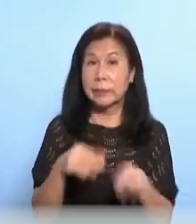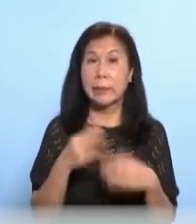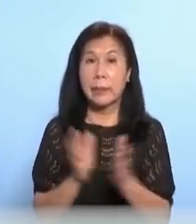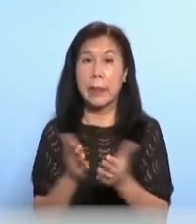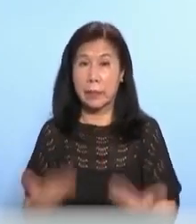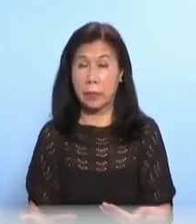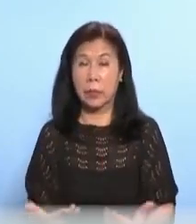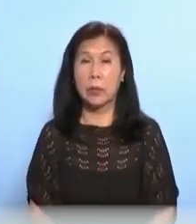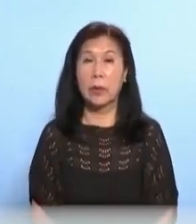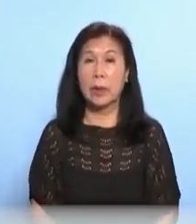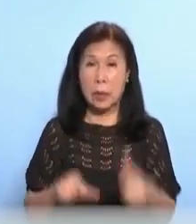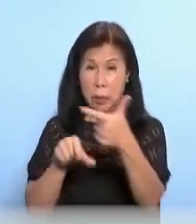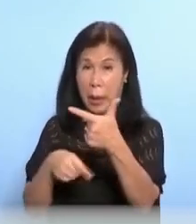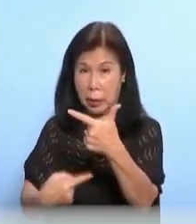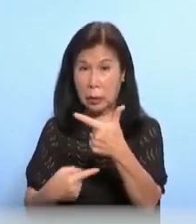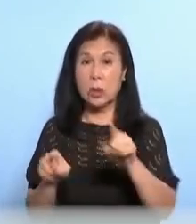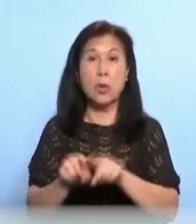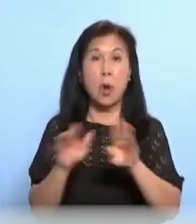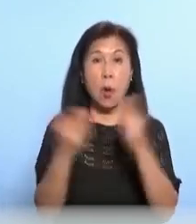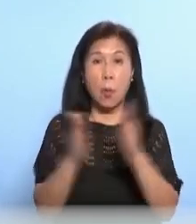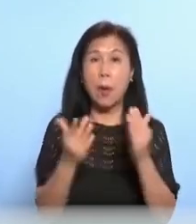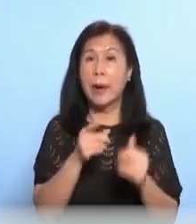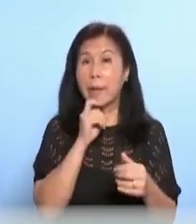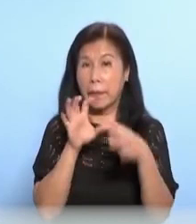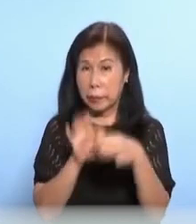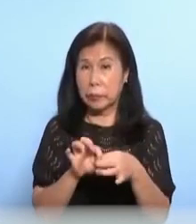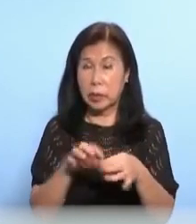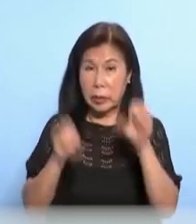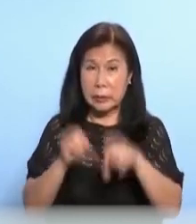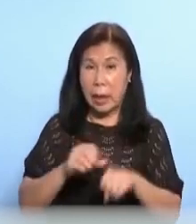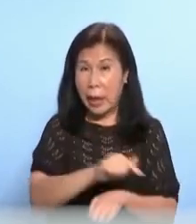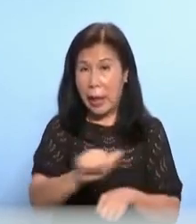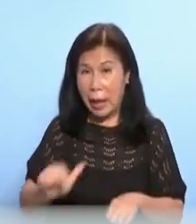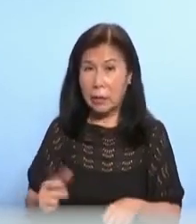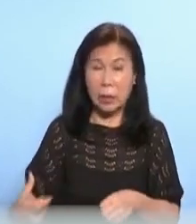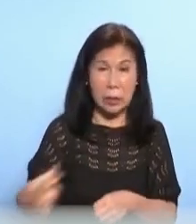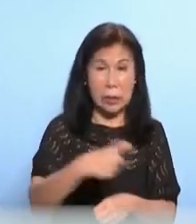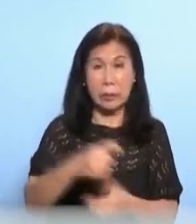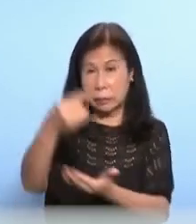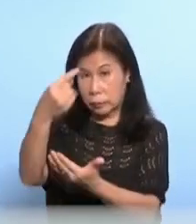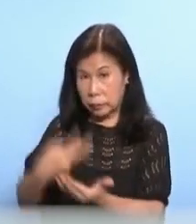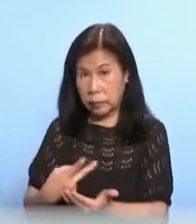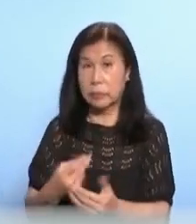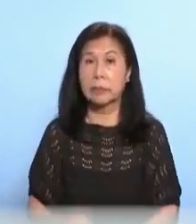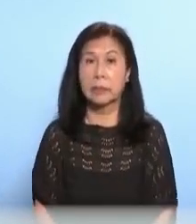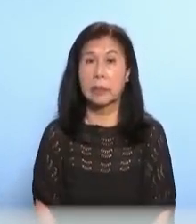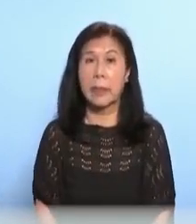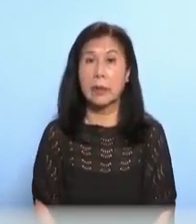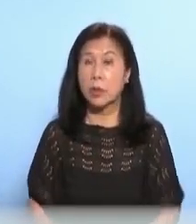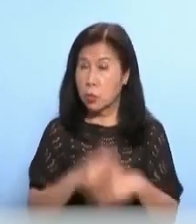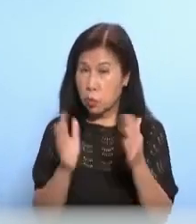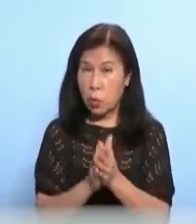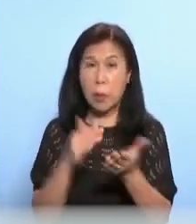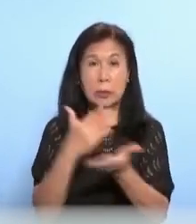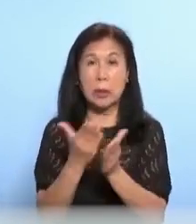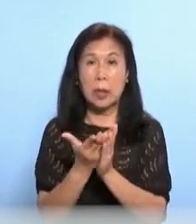哋即係8月1日生效嘅呢一個垃圾徵費嘅條例都好啦。咁其實咧，所有嘢